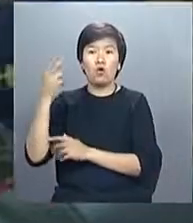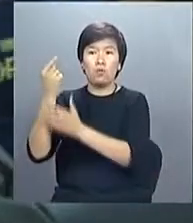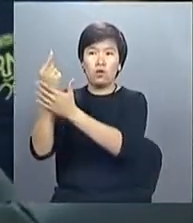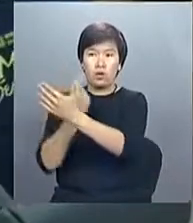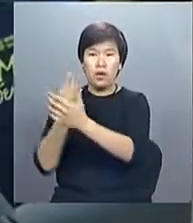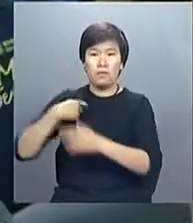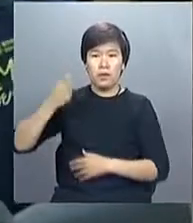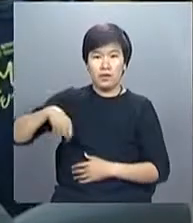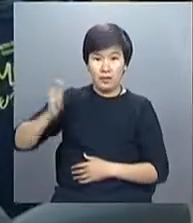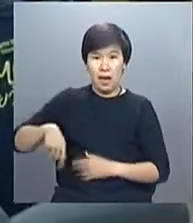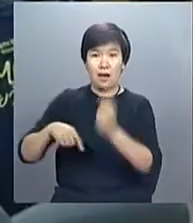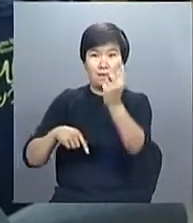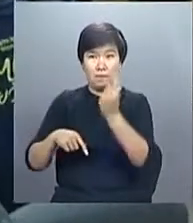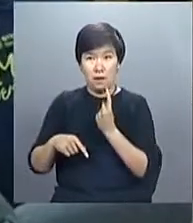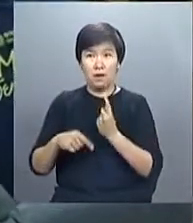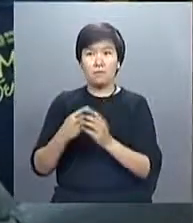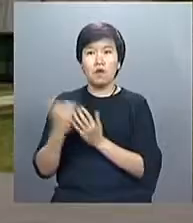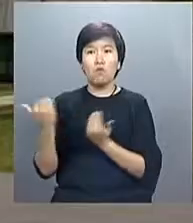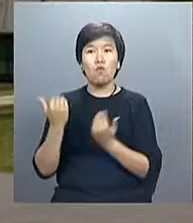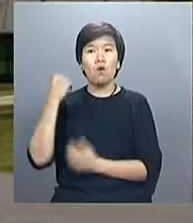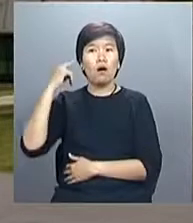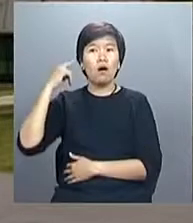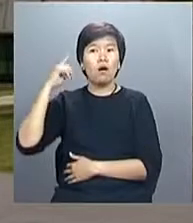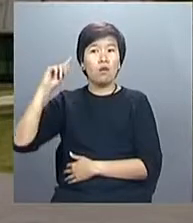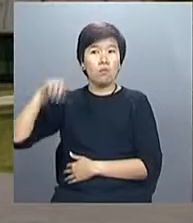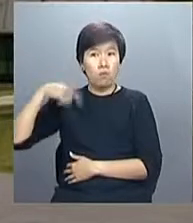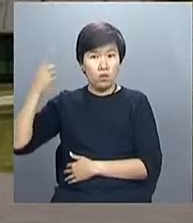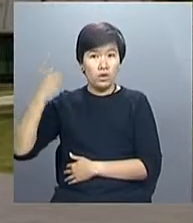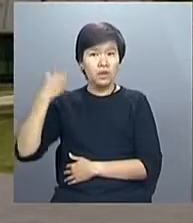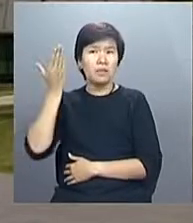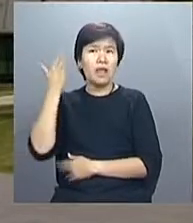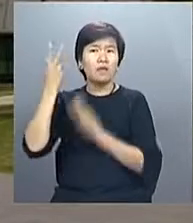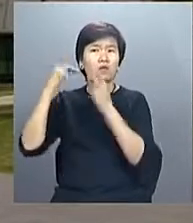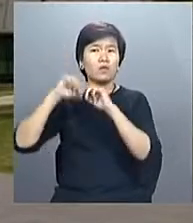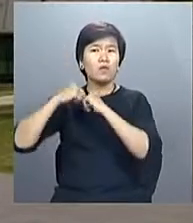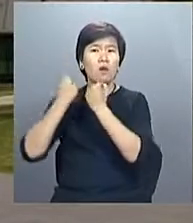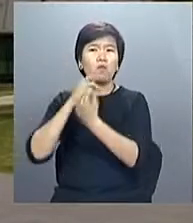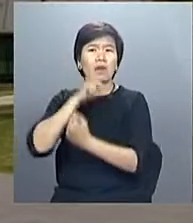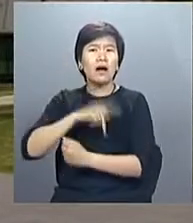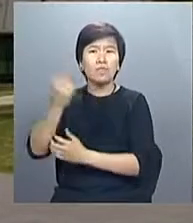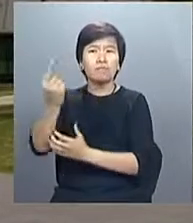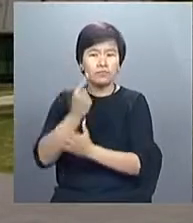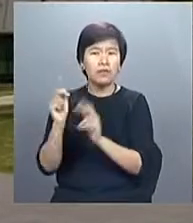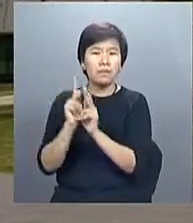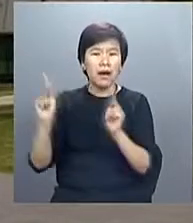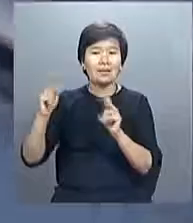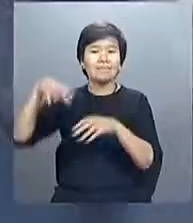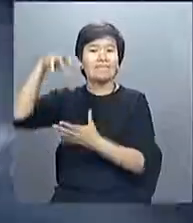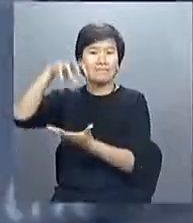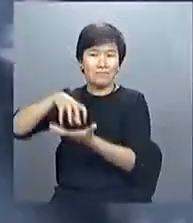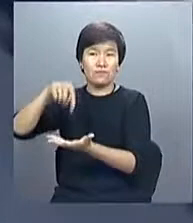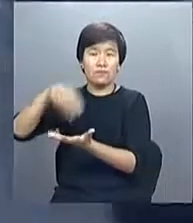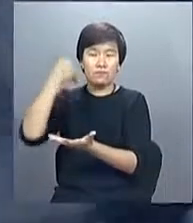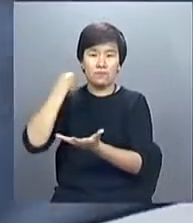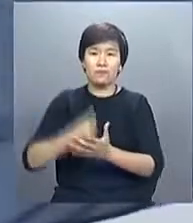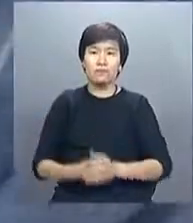ยอัยการและลูกสาวนายชัยพักษ์สิริวัฒน์อดีตผู้บริหารสมาคมฟุตบอลเข้ามาเป็นกรรมการของสมาคมฟุตบอลด้วยนะคะโดยการแต่งตั้งคณ